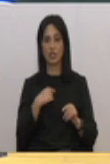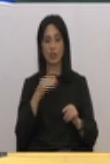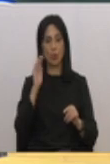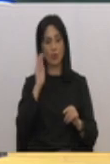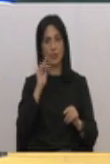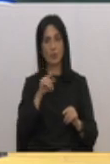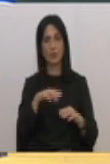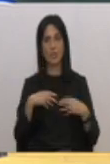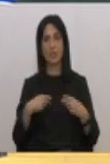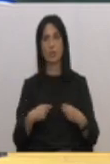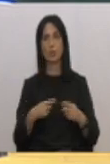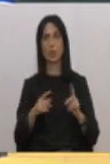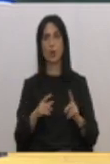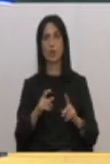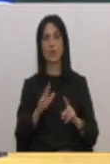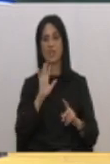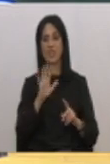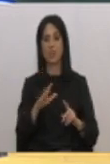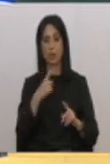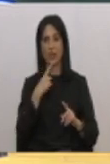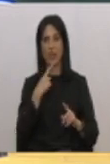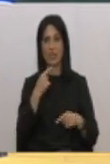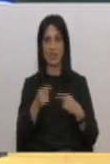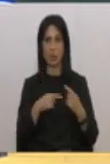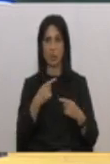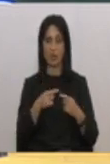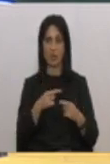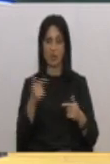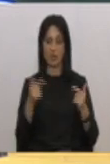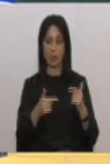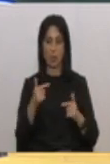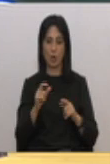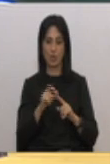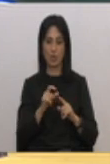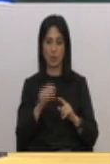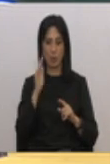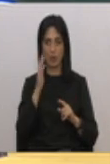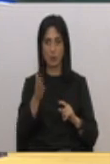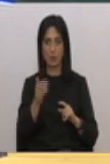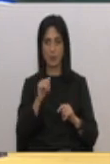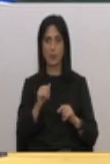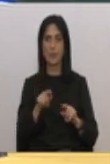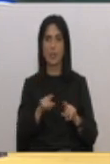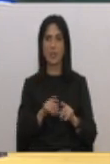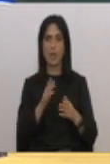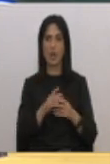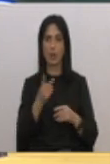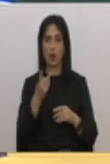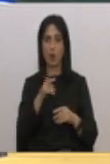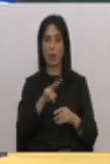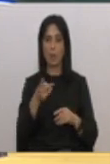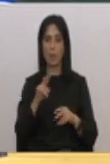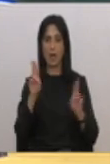მოვისმინეთ სამწუხაროდ სიძულვილის ენით საუბარი, შეურაცხყოფელი საუბარი მოვისმინეთ. Ai esari, si sormagi